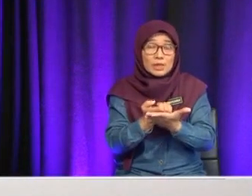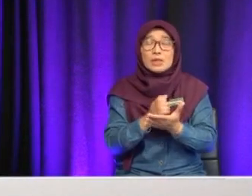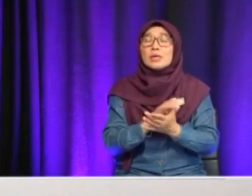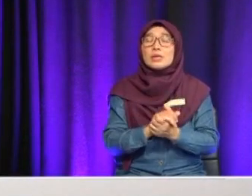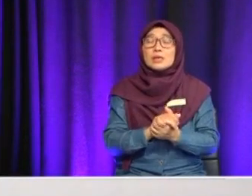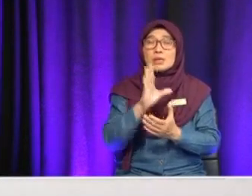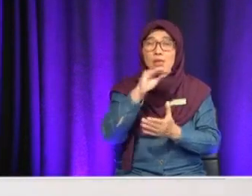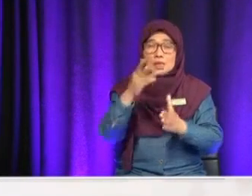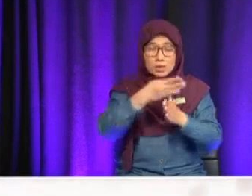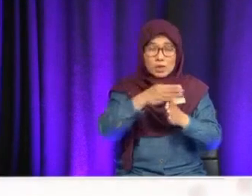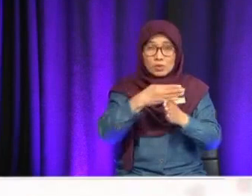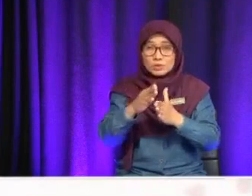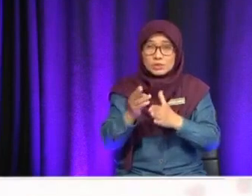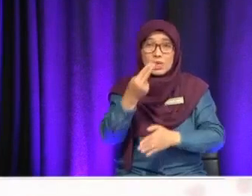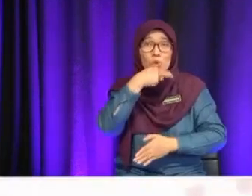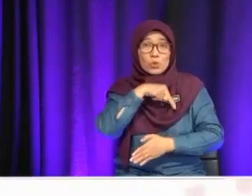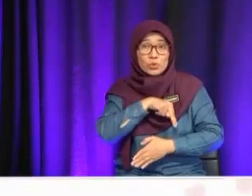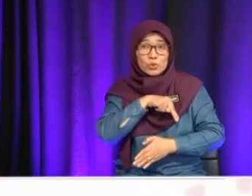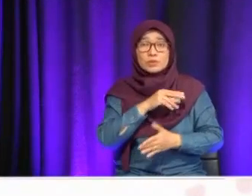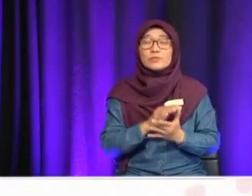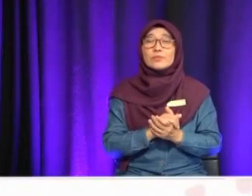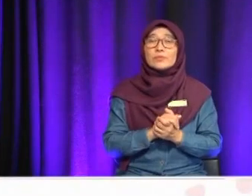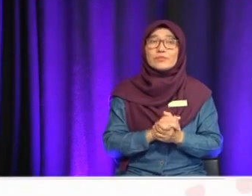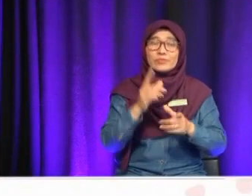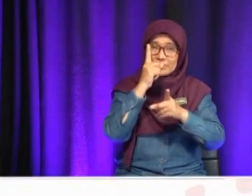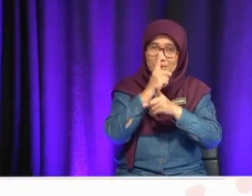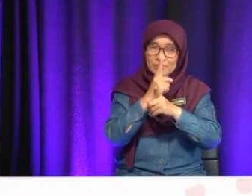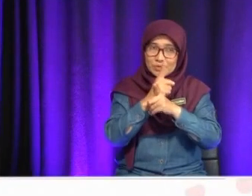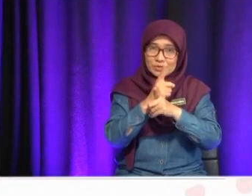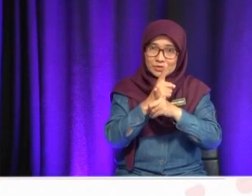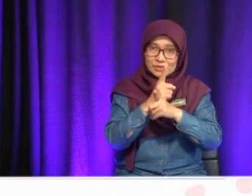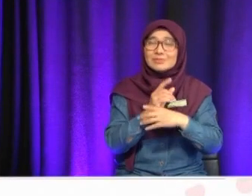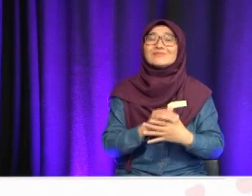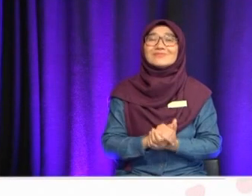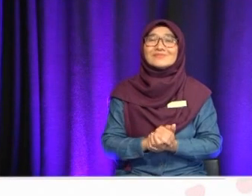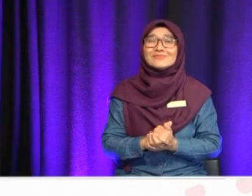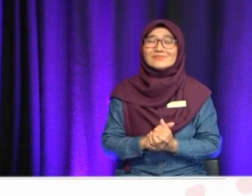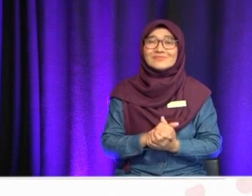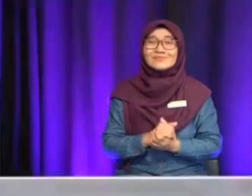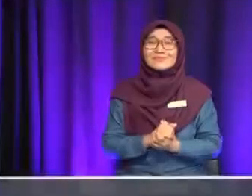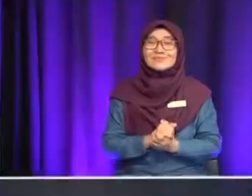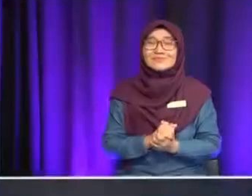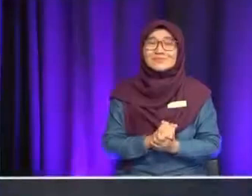kita semak jawapan Hafiz. Okey, betul. Alhamdulillah. Jadi,